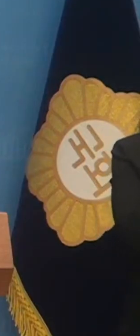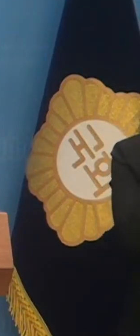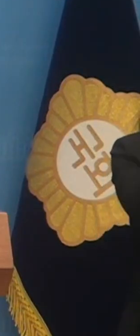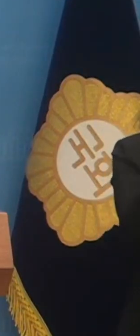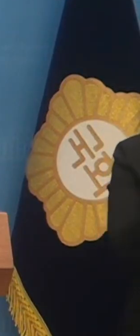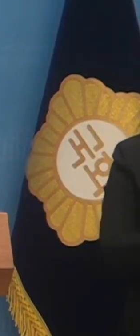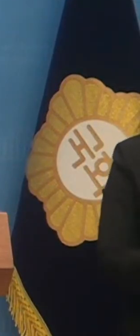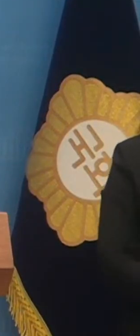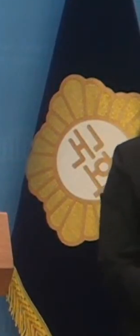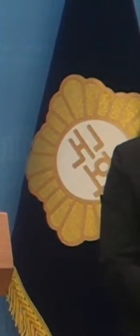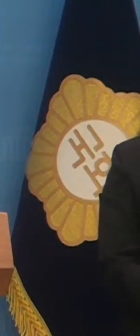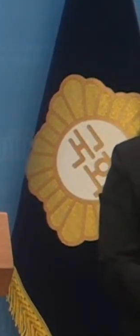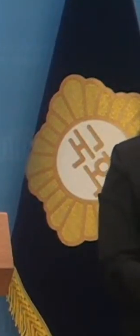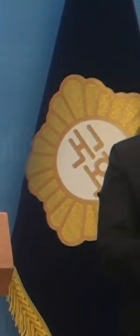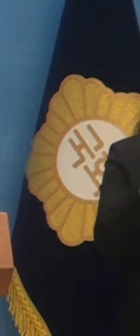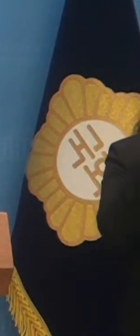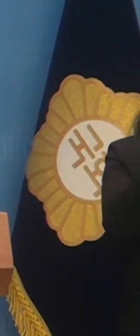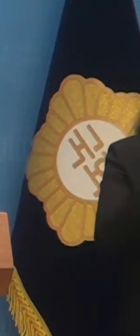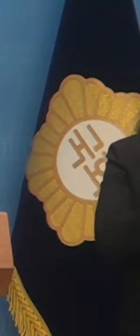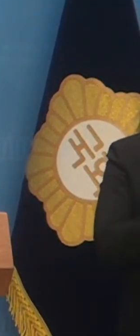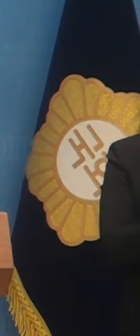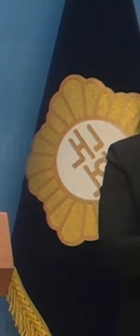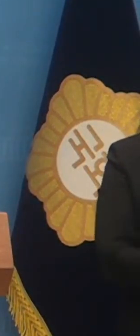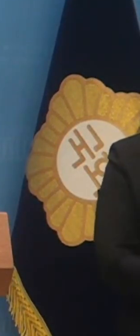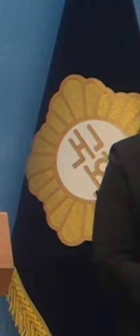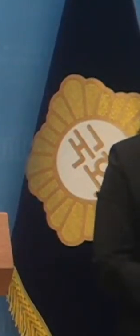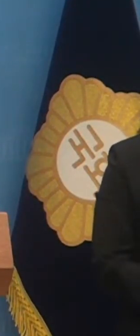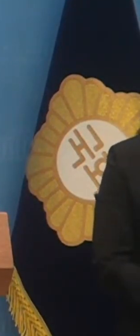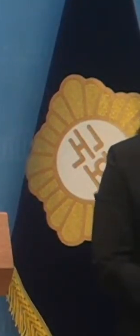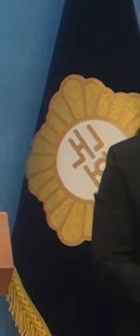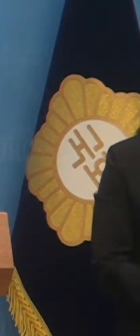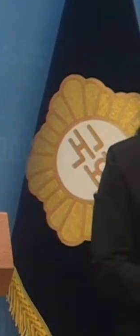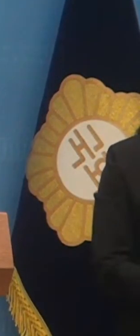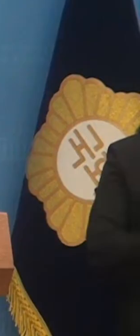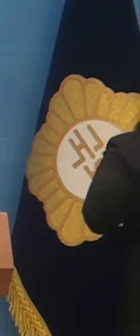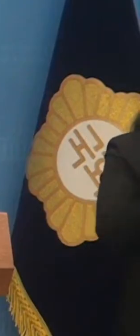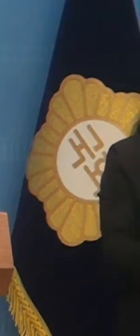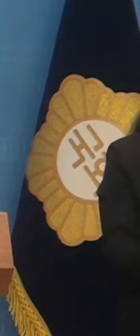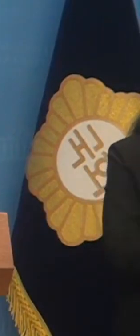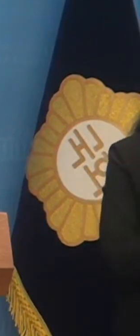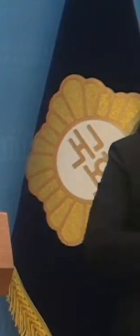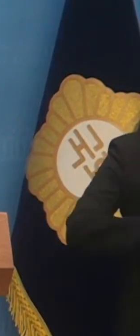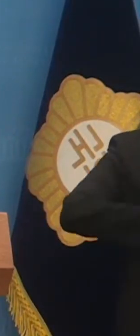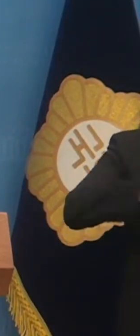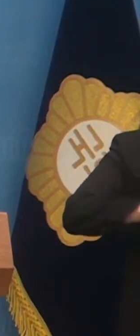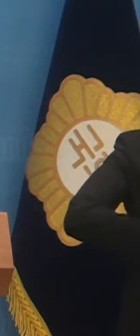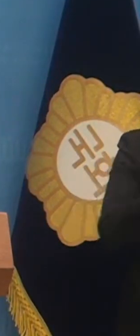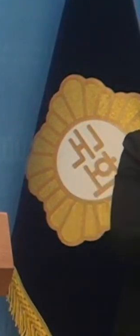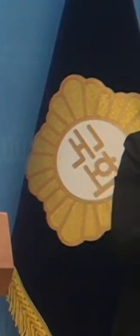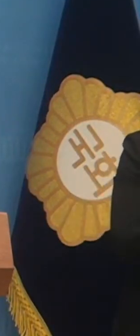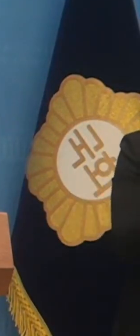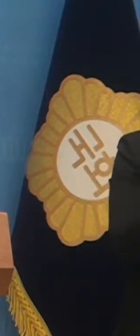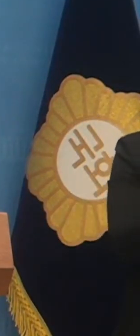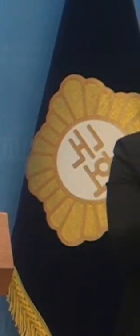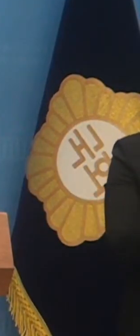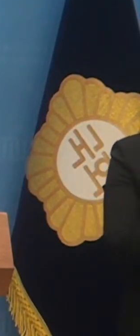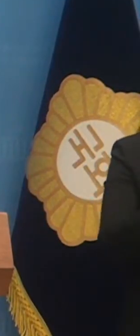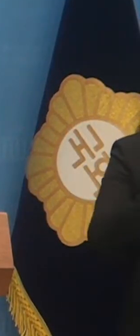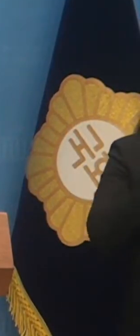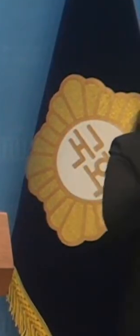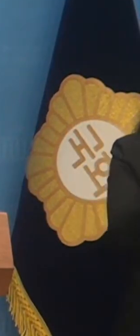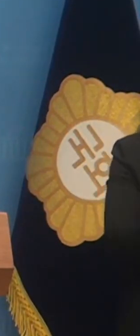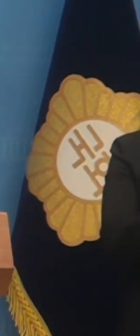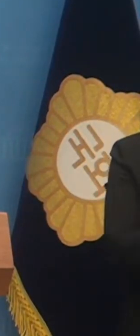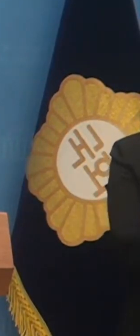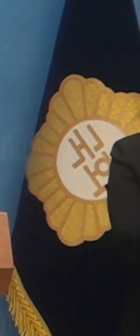말씀 만만의 꿈떡임을 분명히 경고합니다. 애시당초 내란 속의 석방부터가 도저히 용납할 수